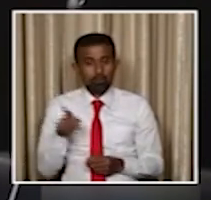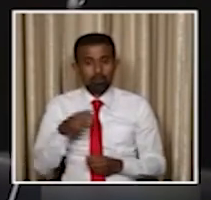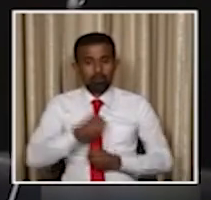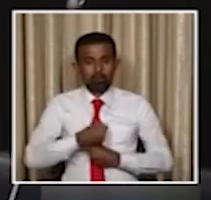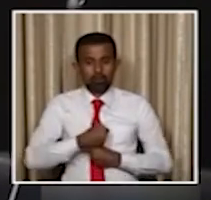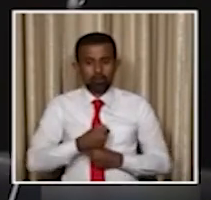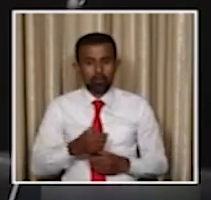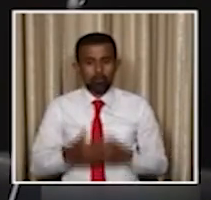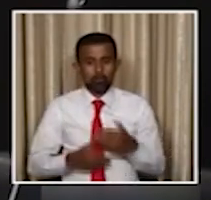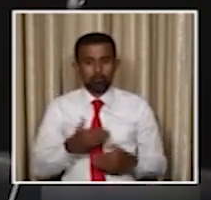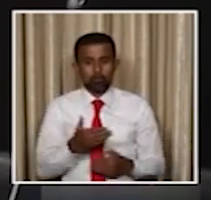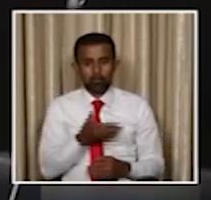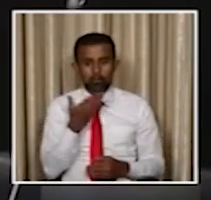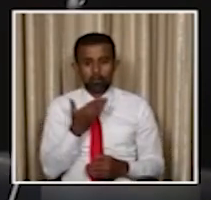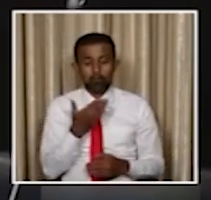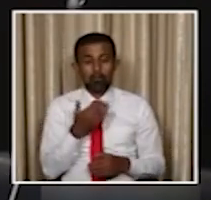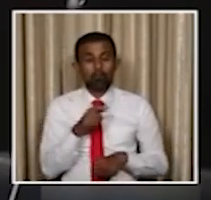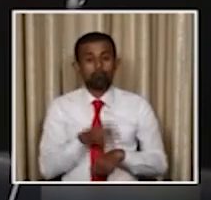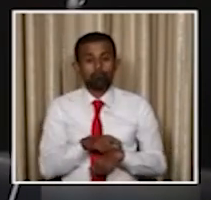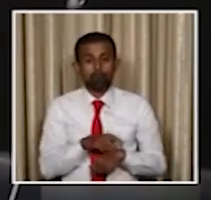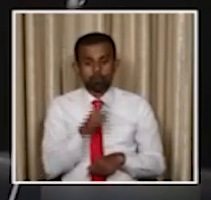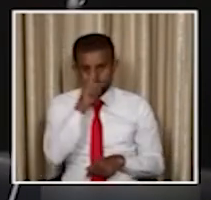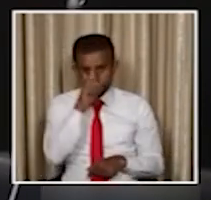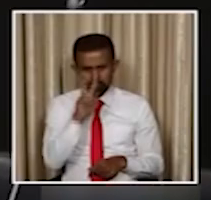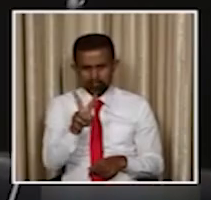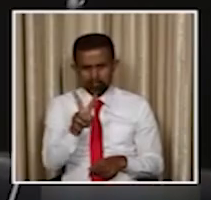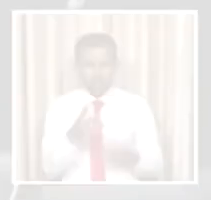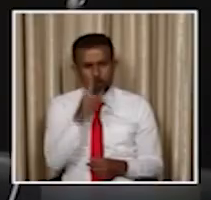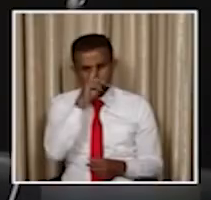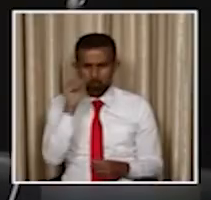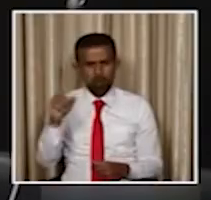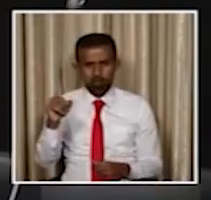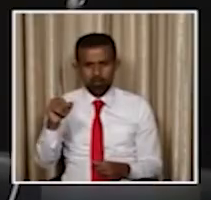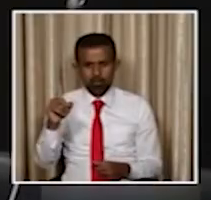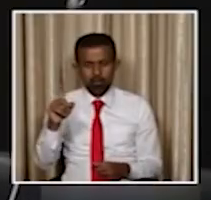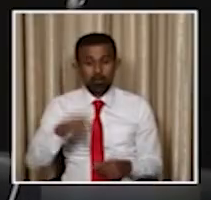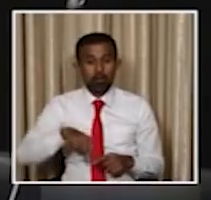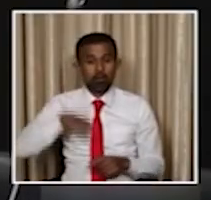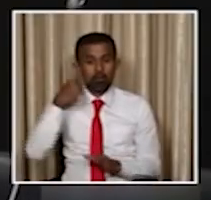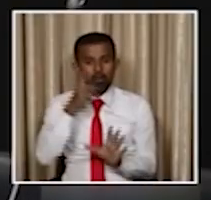බලය පවත්වාගෙන යන්න පුළුවන් උපරිම කාලය සති දෙකක් නැත්තම් මාසයක් පමණයි. ලබන